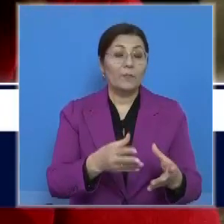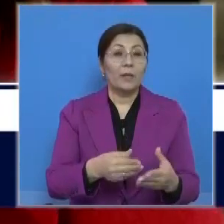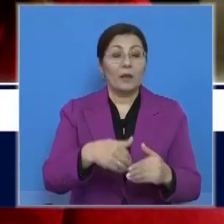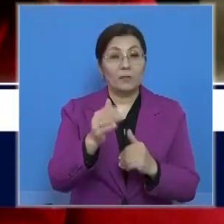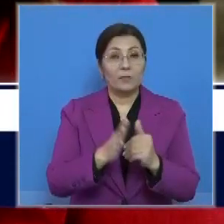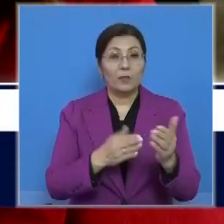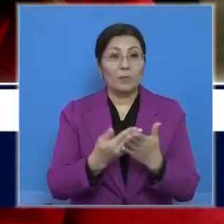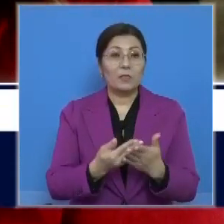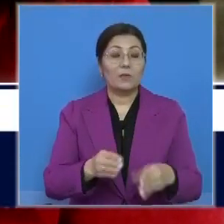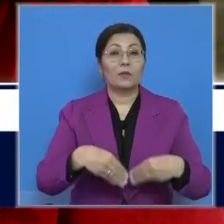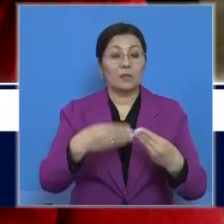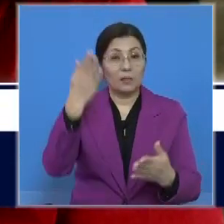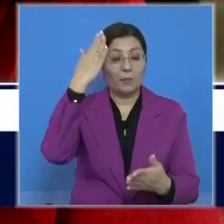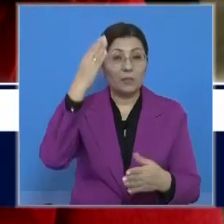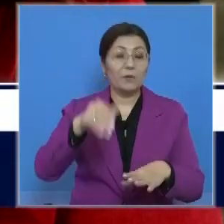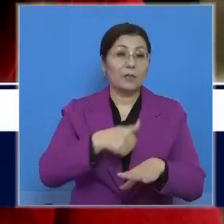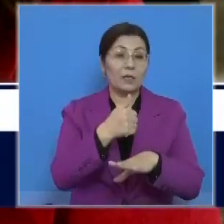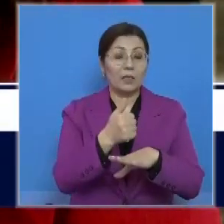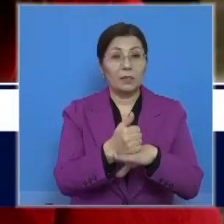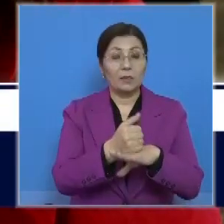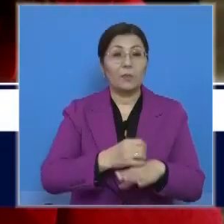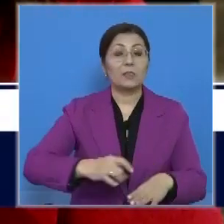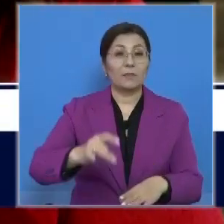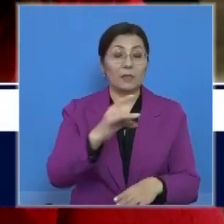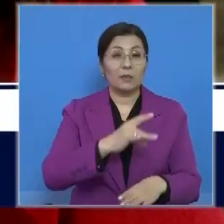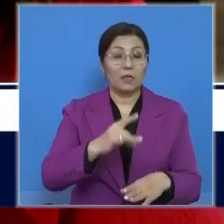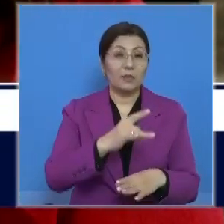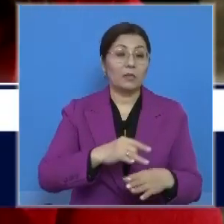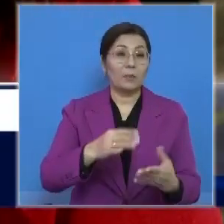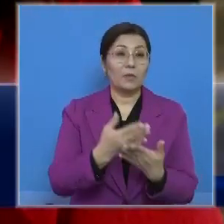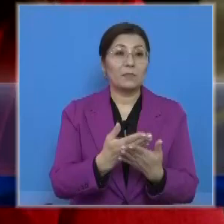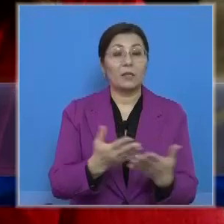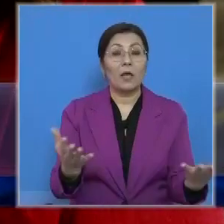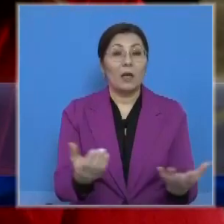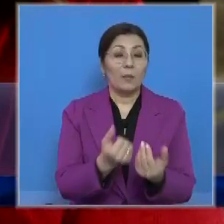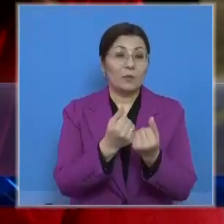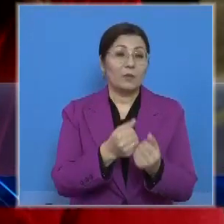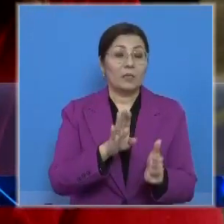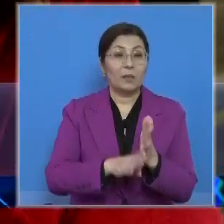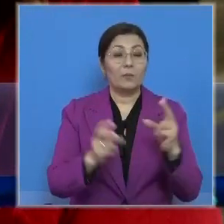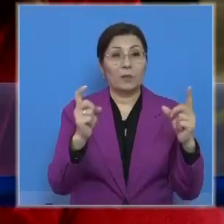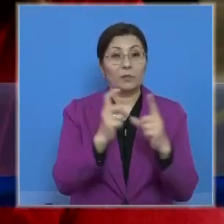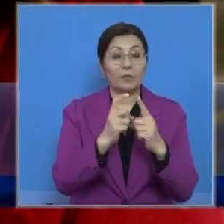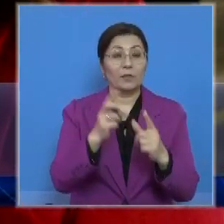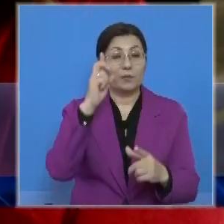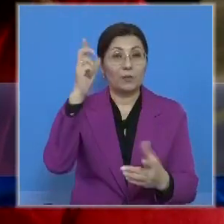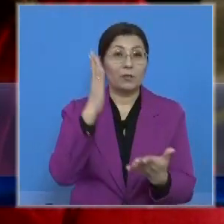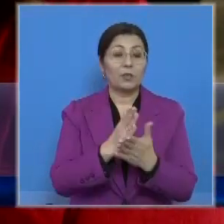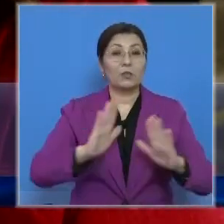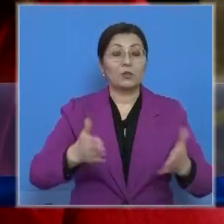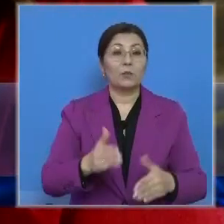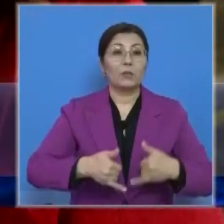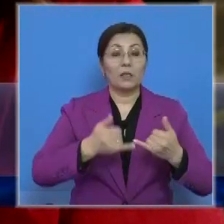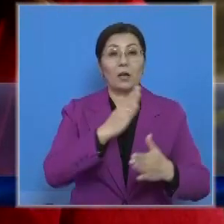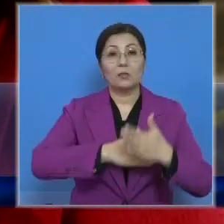представили идеи городскому акимату поддержал нас городской Отдел занятости и социальных программ безусловно государство создает условия для